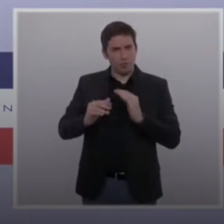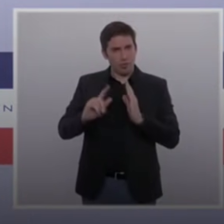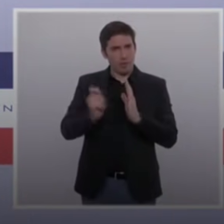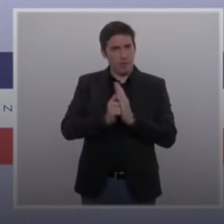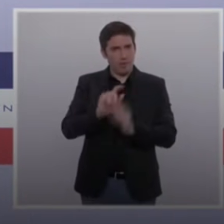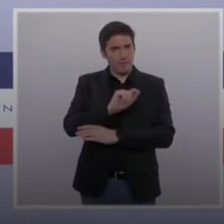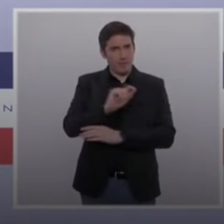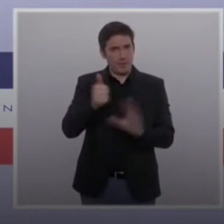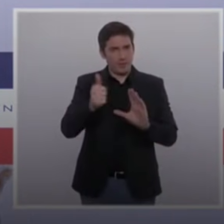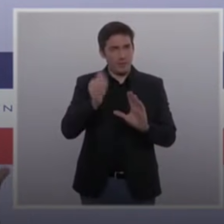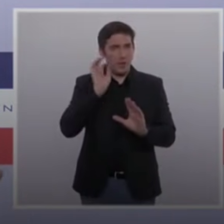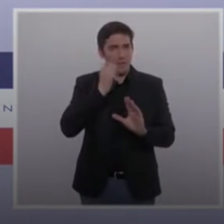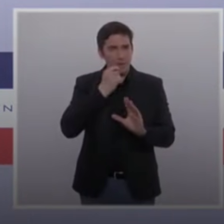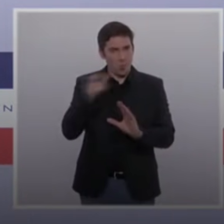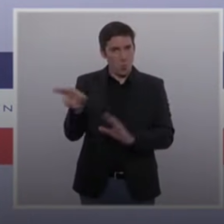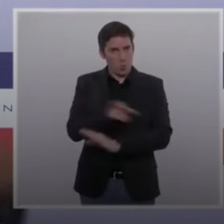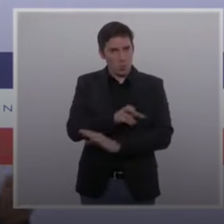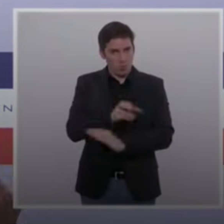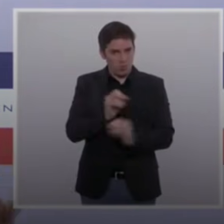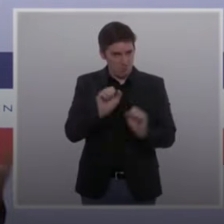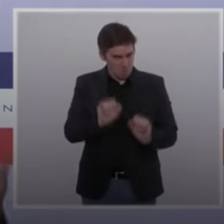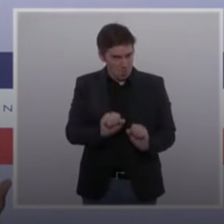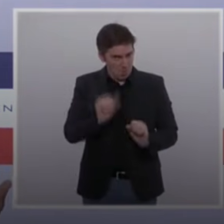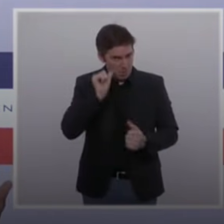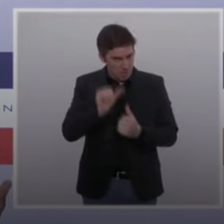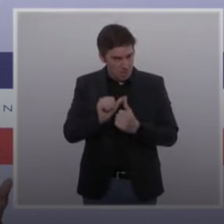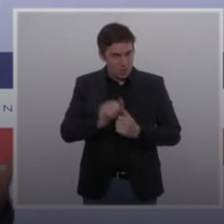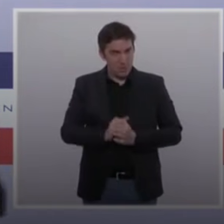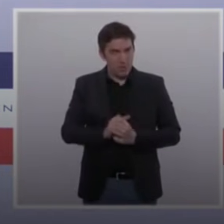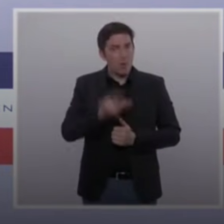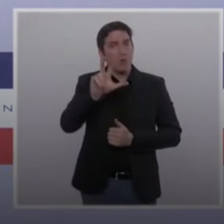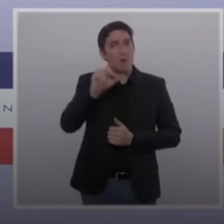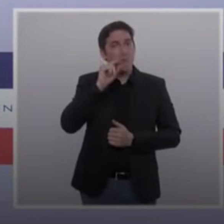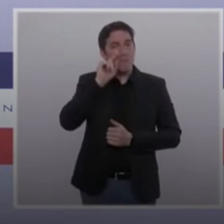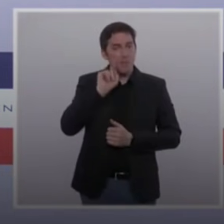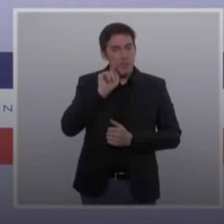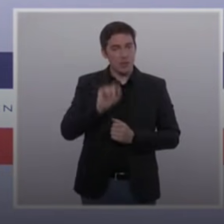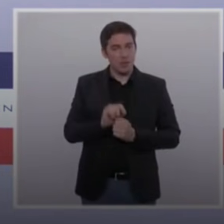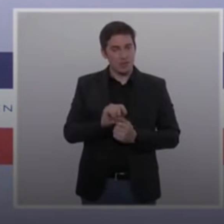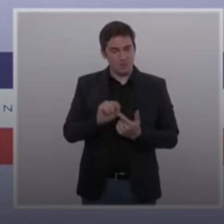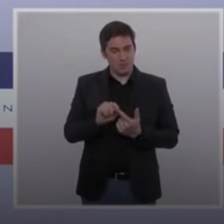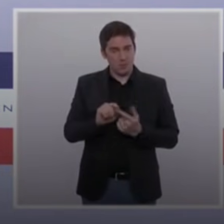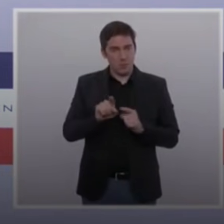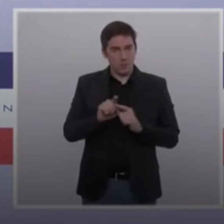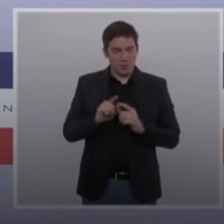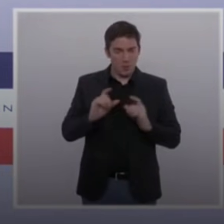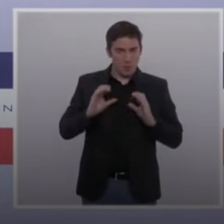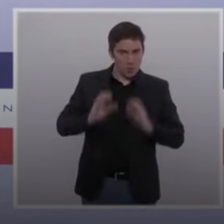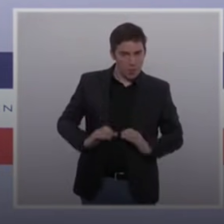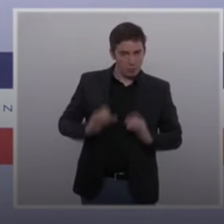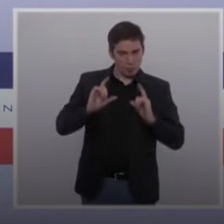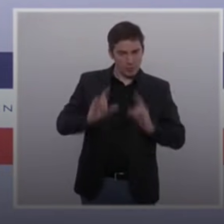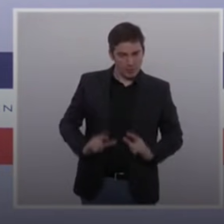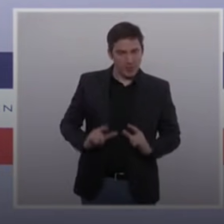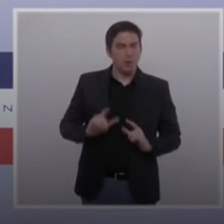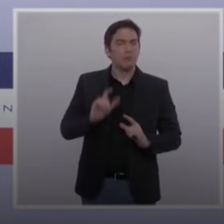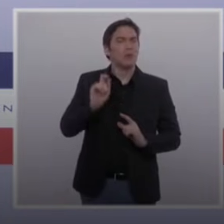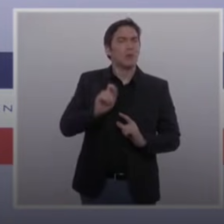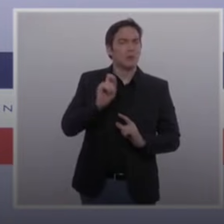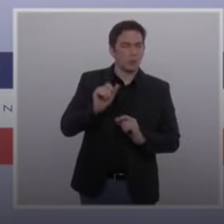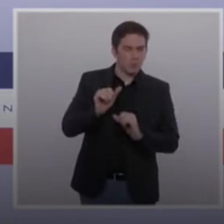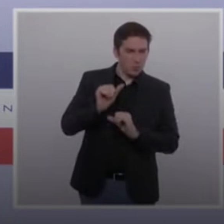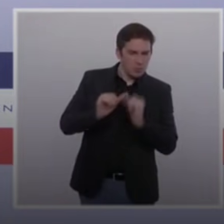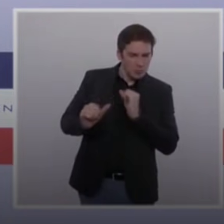avril. Ensuite, pour le 3 mai, le retour des collégiens et des lycéens dans des conditions évidemment adaptées à la